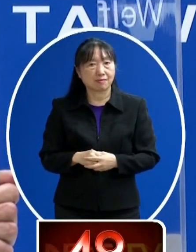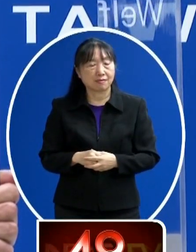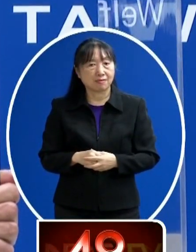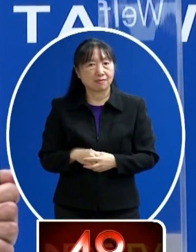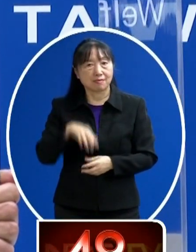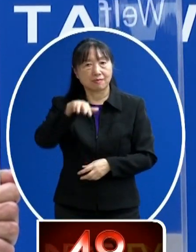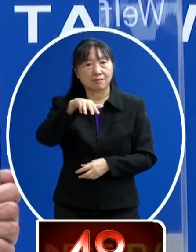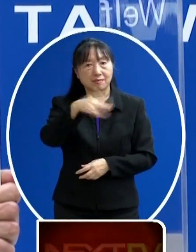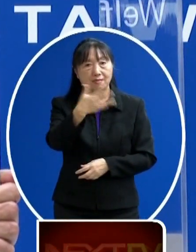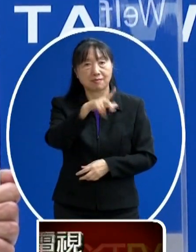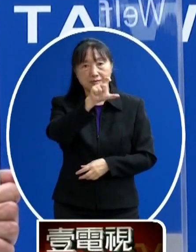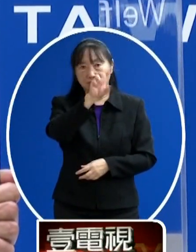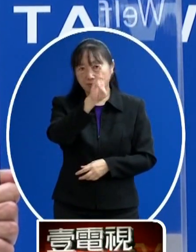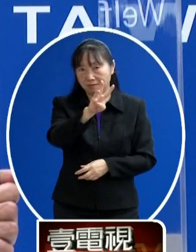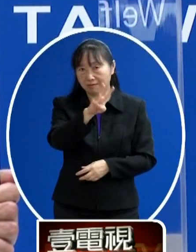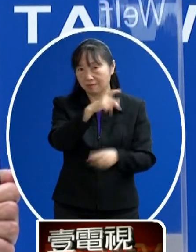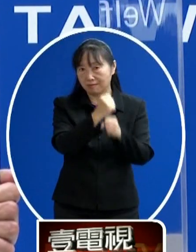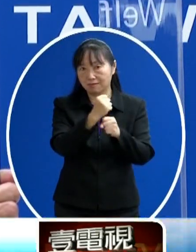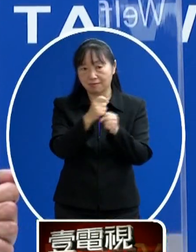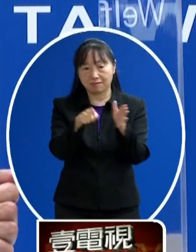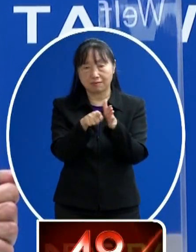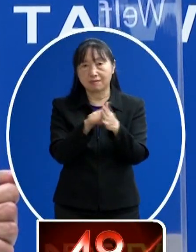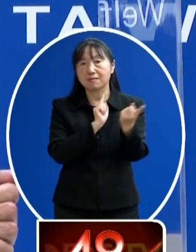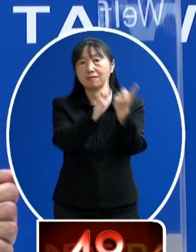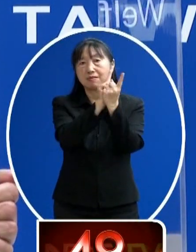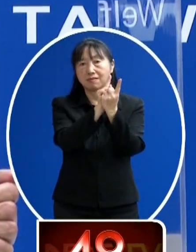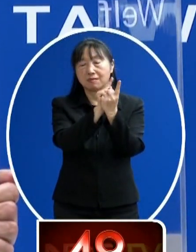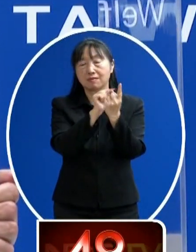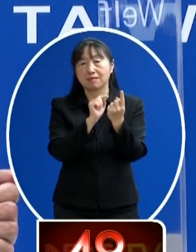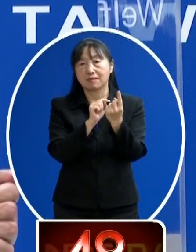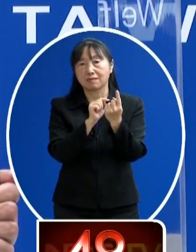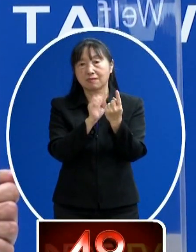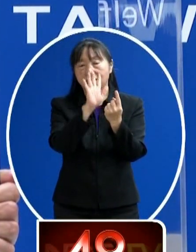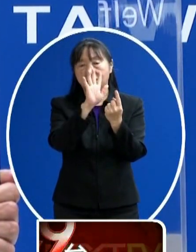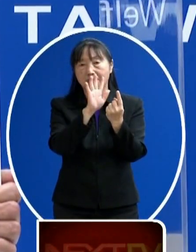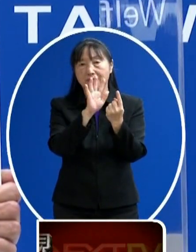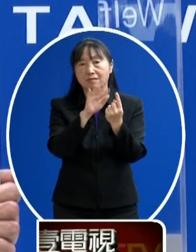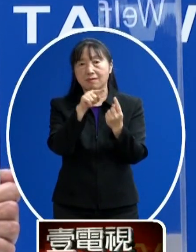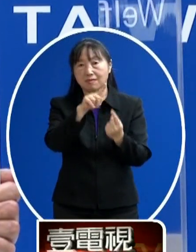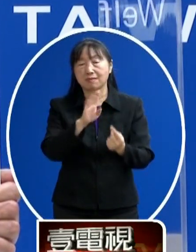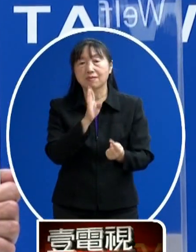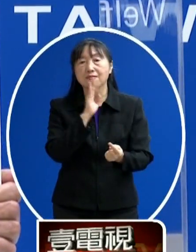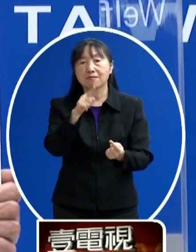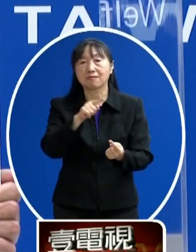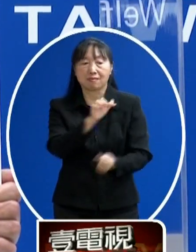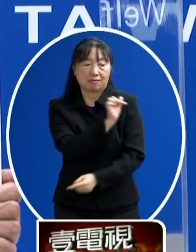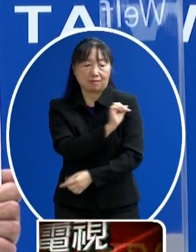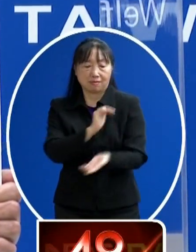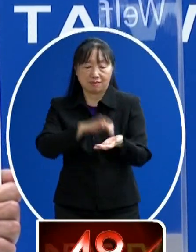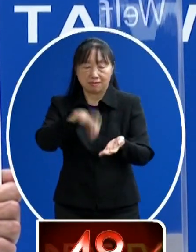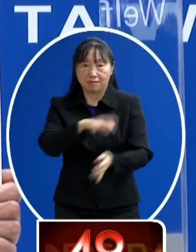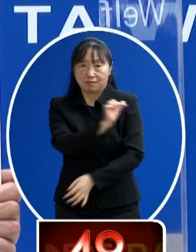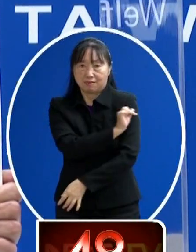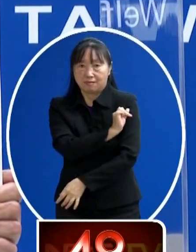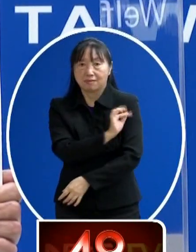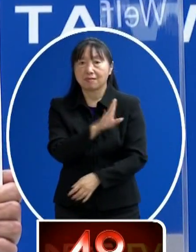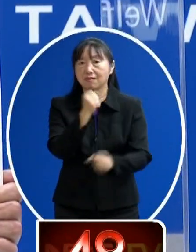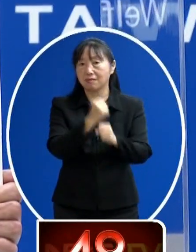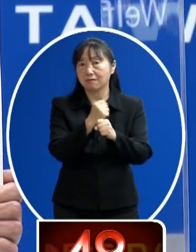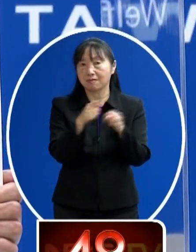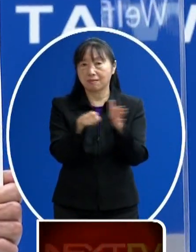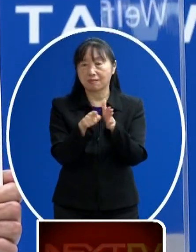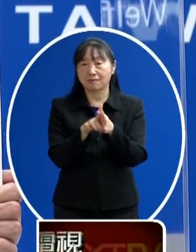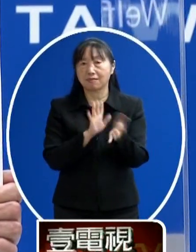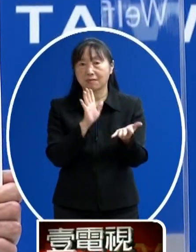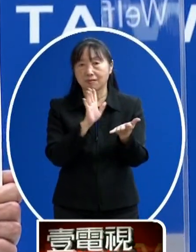那863在工作的时候接触，863是10B 的护理师，在工作接触的时